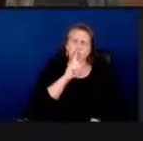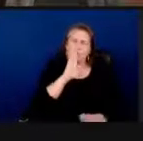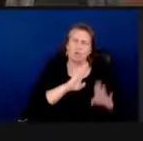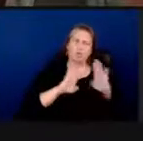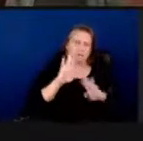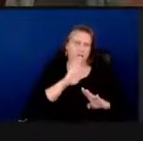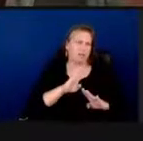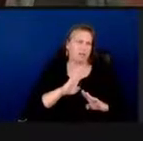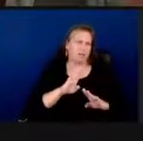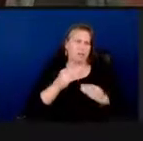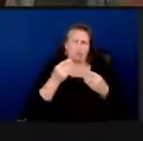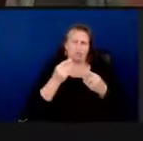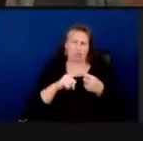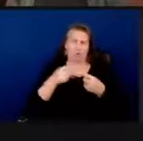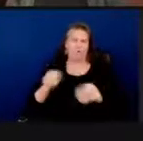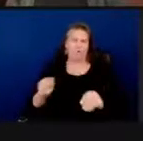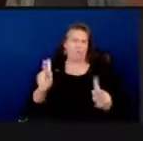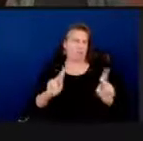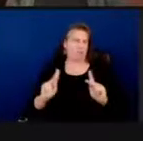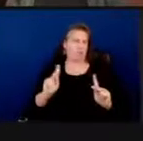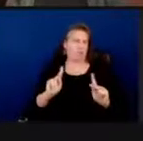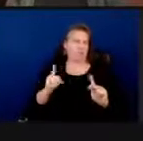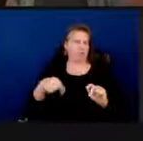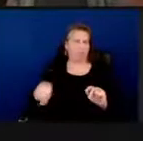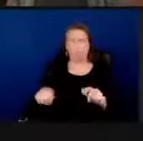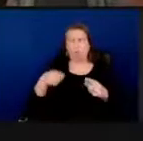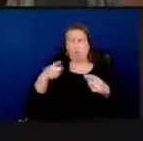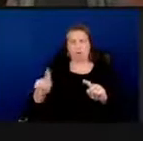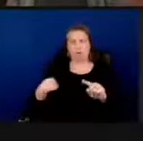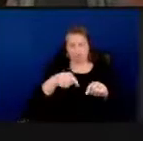2023-24. Na